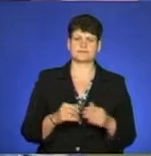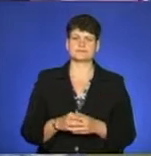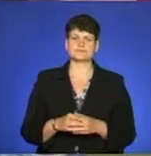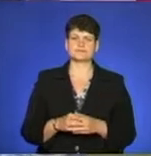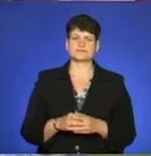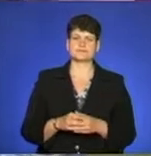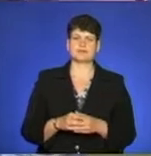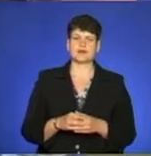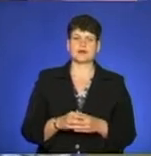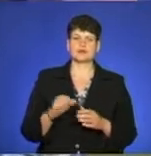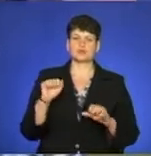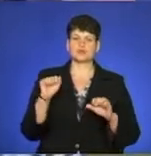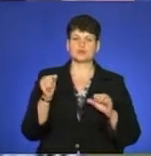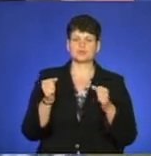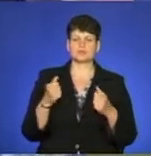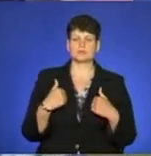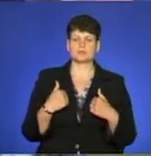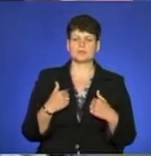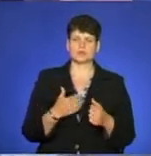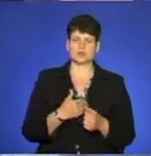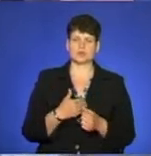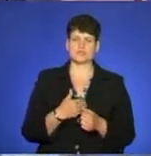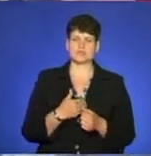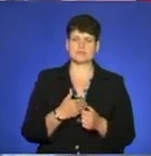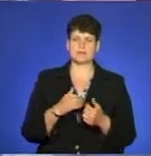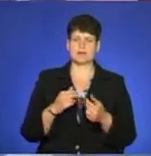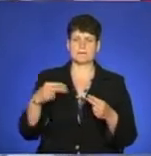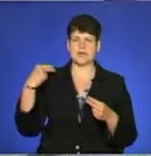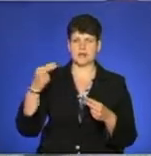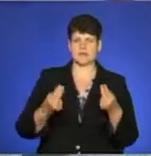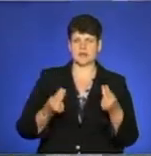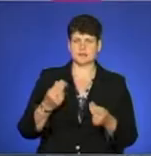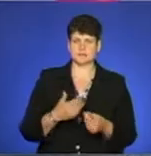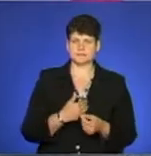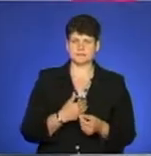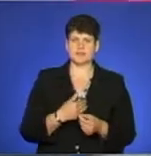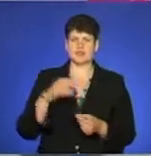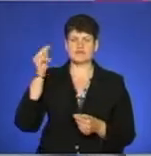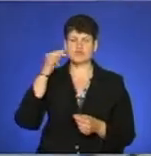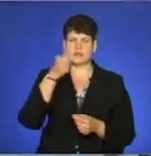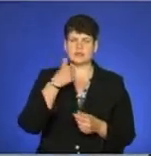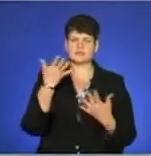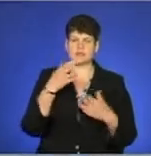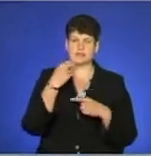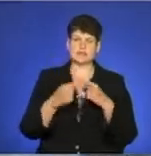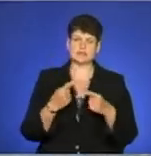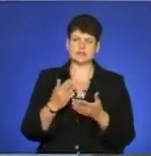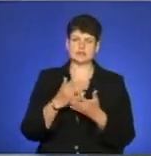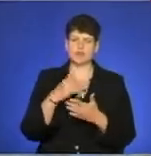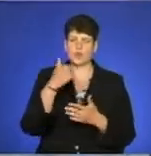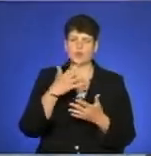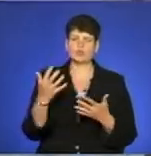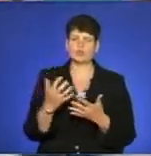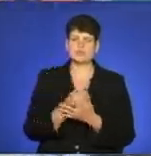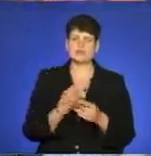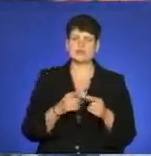Ну, бо з друзями ще хочеться на перервах гратися. Навчальний рік вже традиційно став роком досягнень